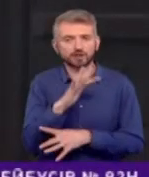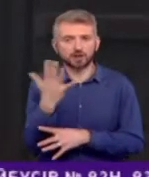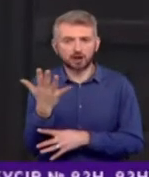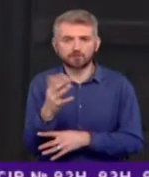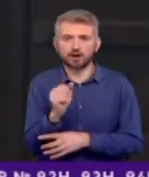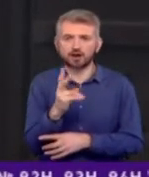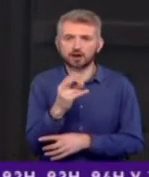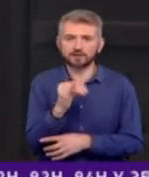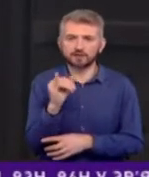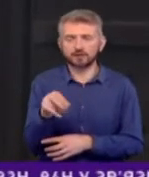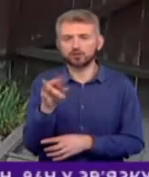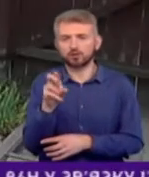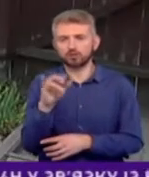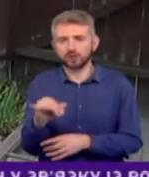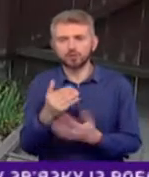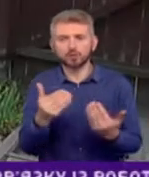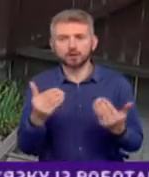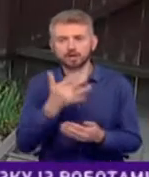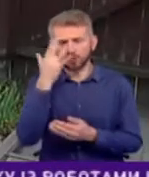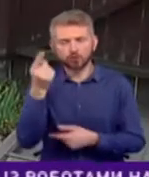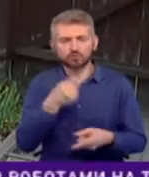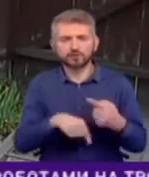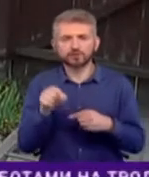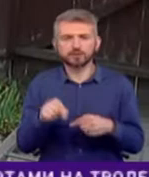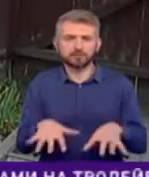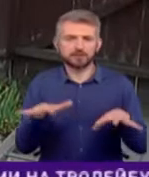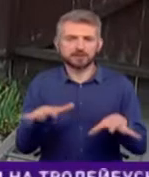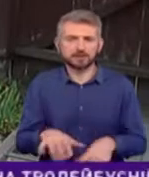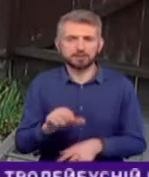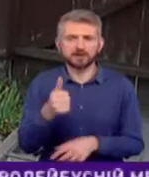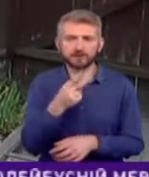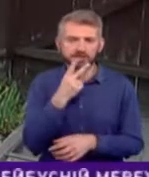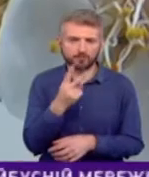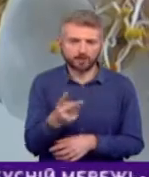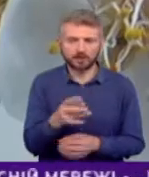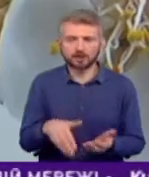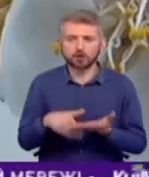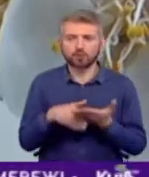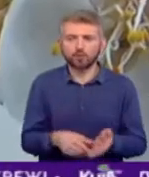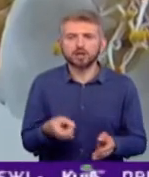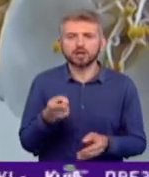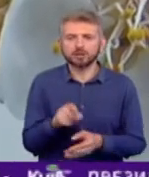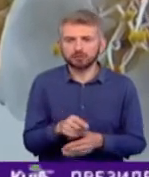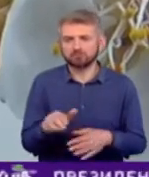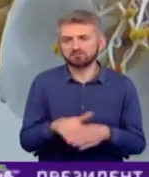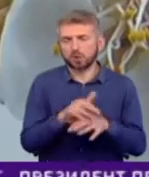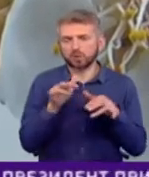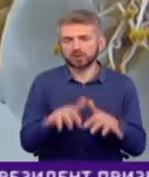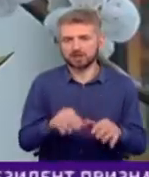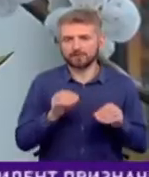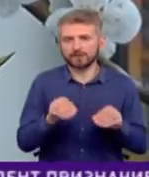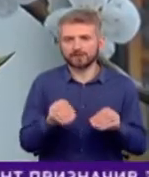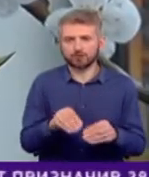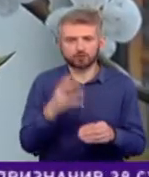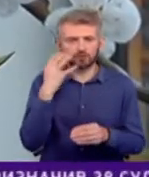буяють акації та дуби. Музейники мріють повернути цій місцині первісний вигляд. На допомогу їм прийшли благодійники, висаджують